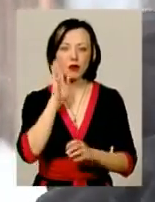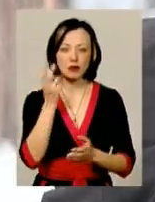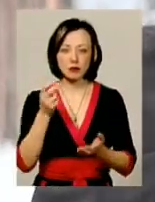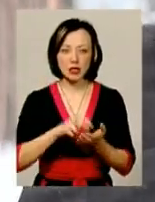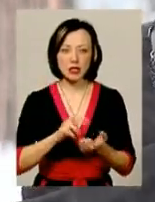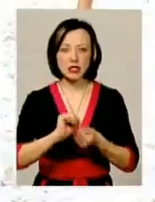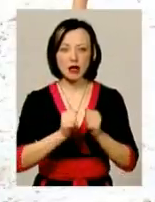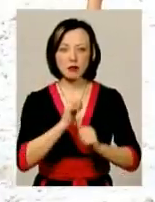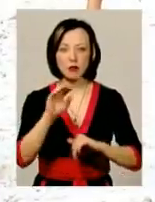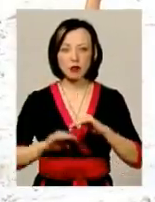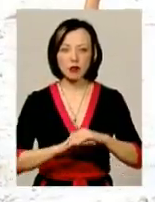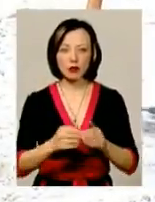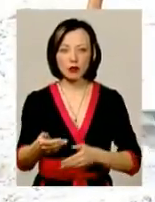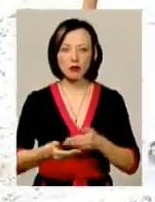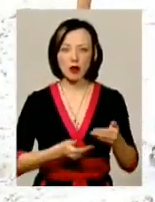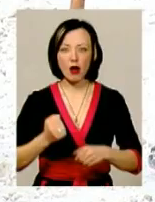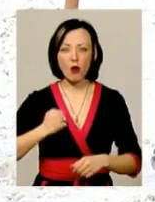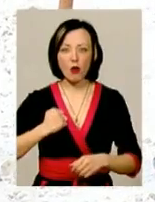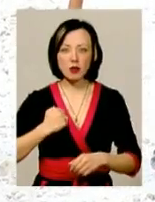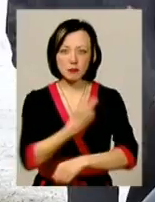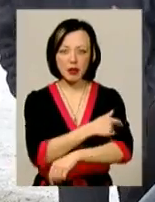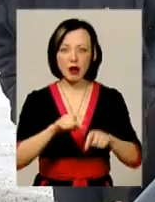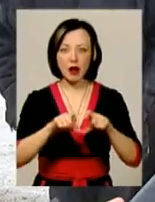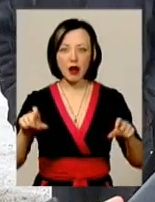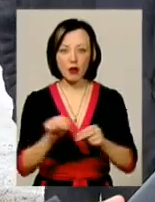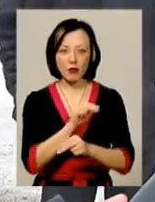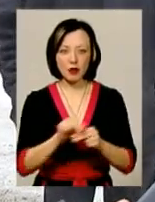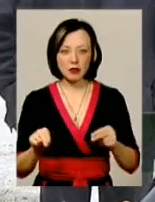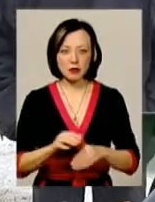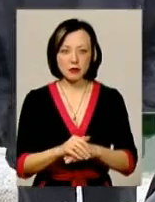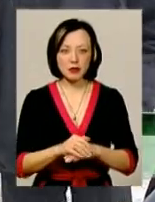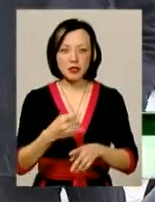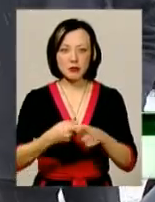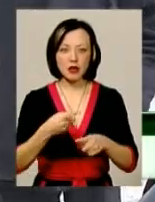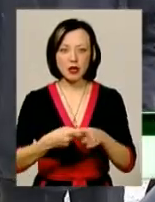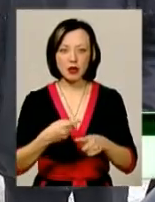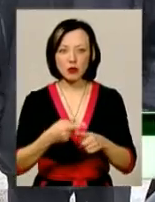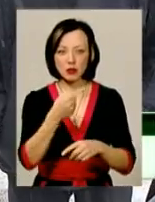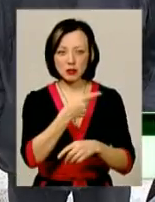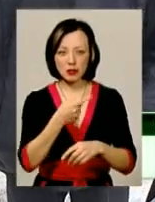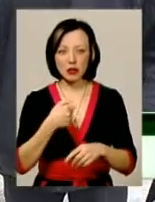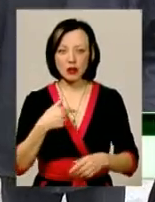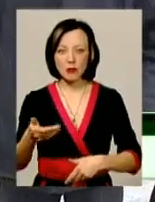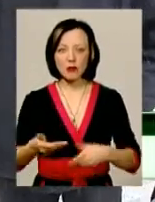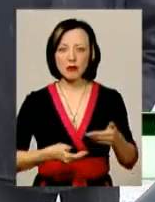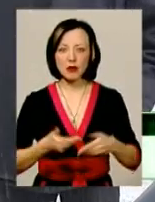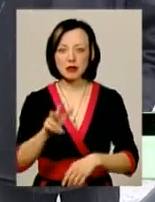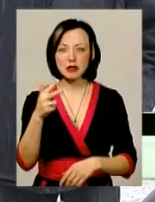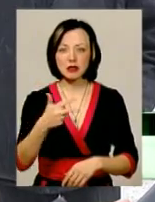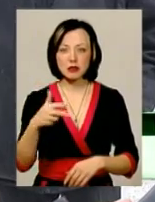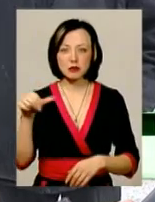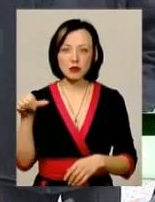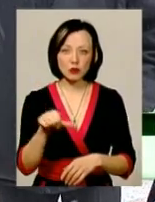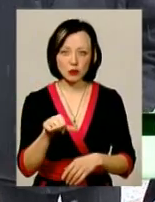ногах. З Кам'янця-Подільського добирається у госпіталь на лікування. З перекрестка оттуда добиралася півчаса,